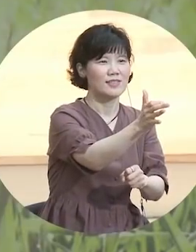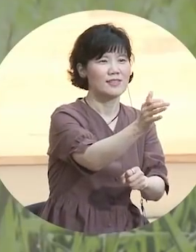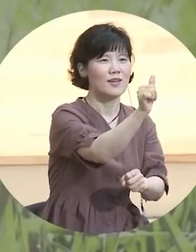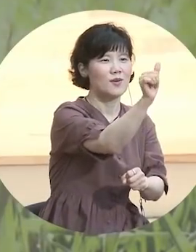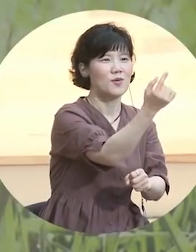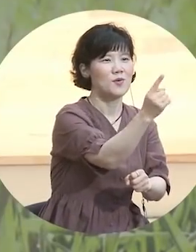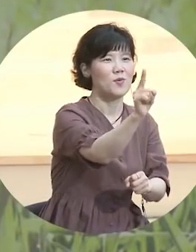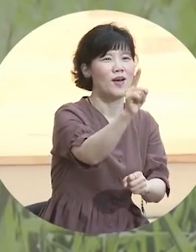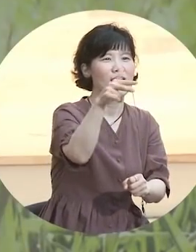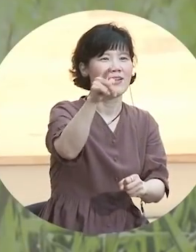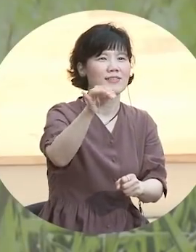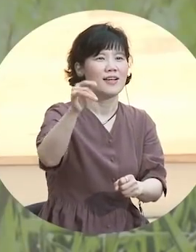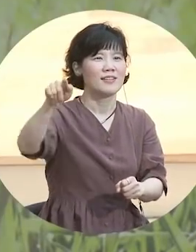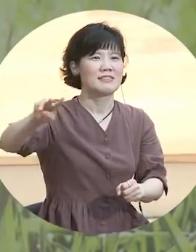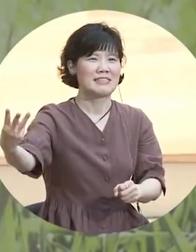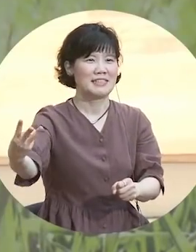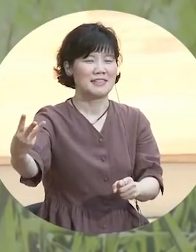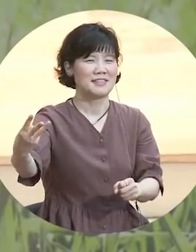화장실.